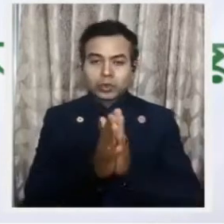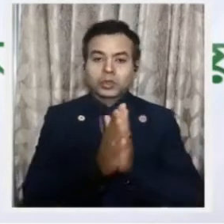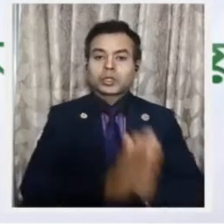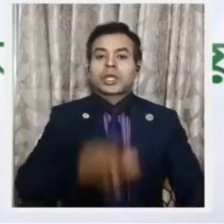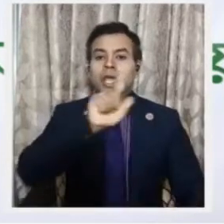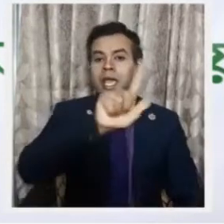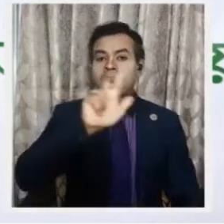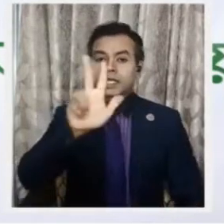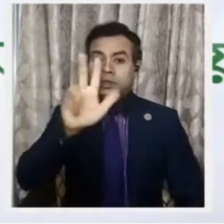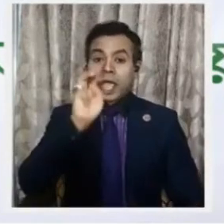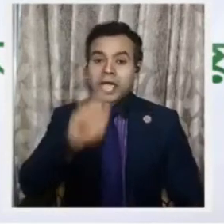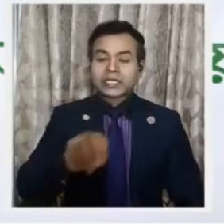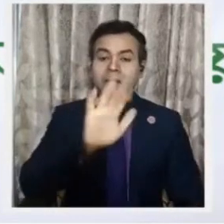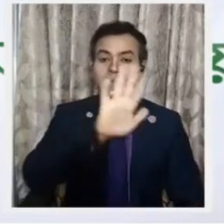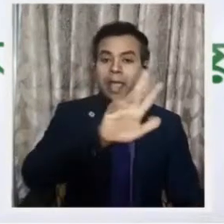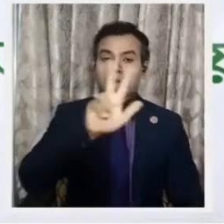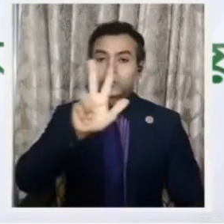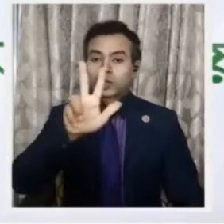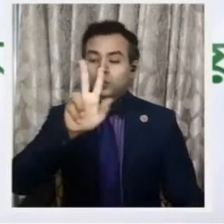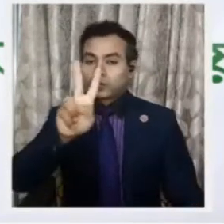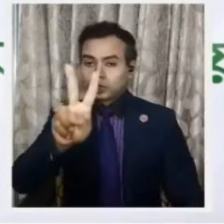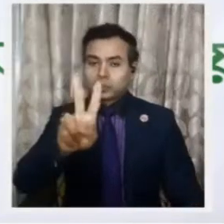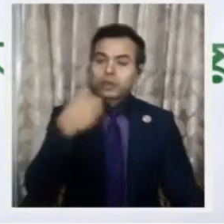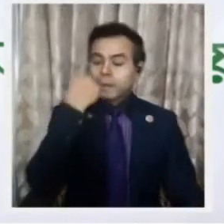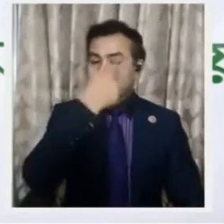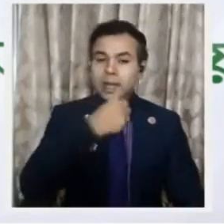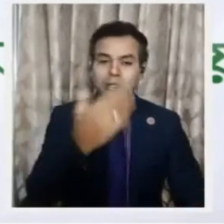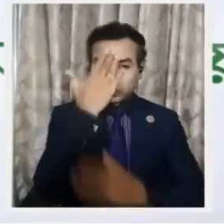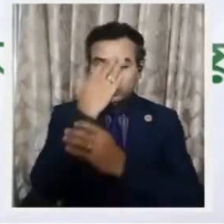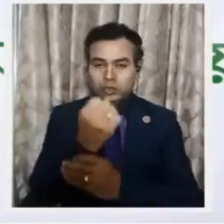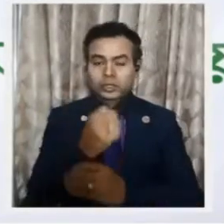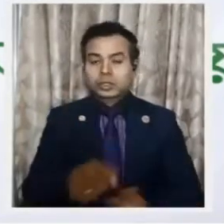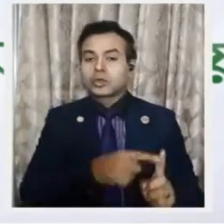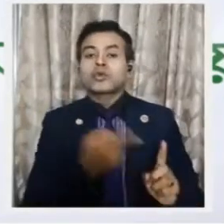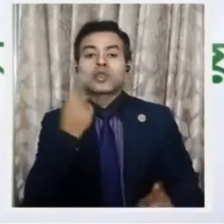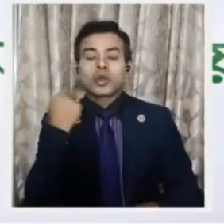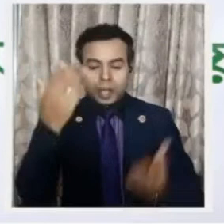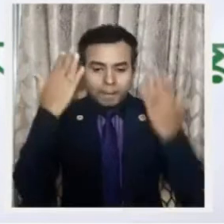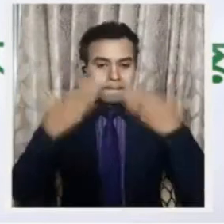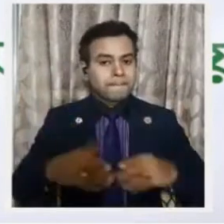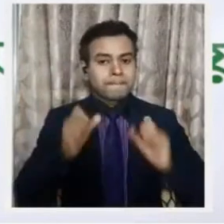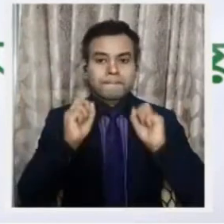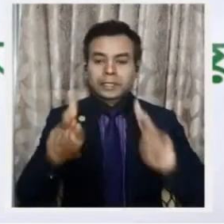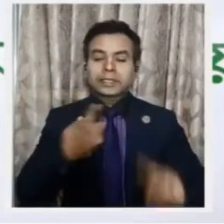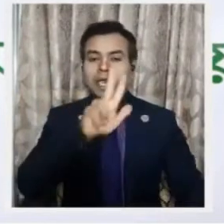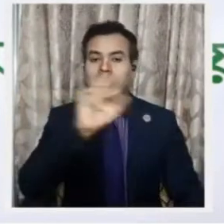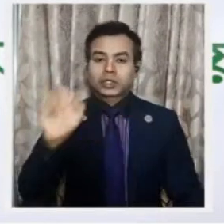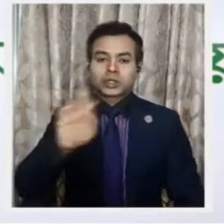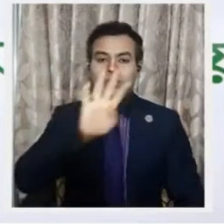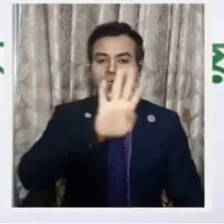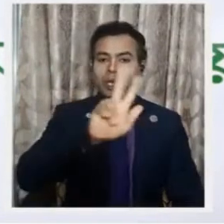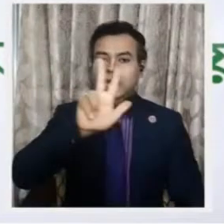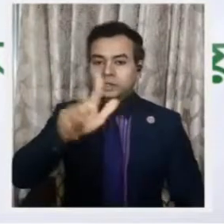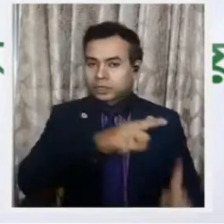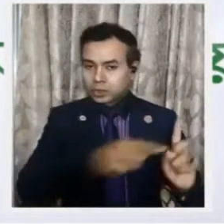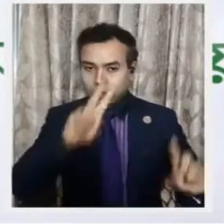শনাক্তের হার 20.210 এবং এ পর্যন্ত শনাক্ত 78,052 জন।